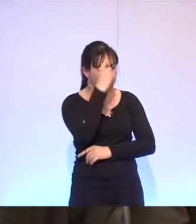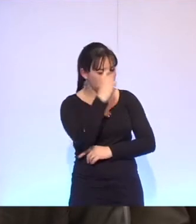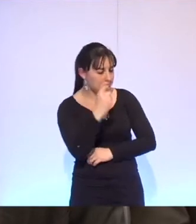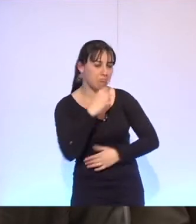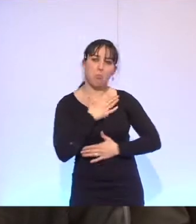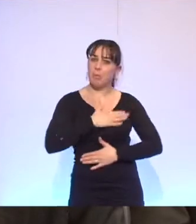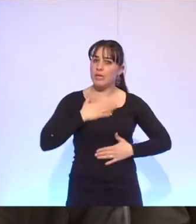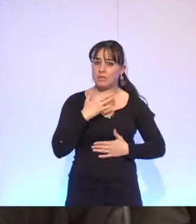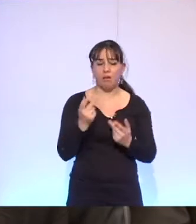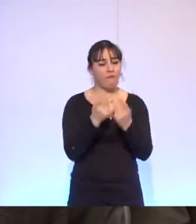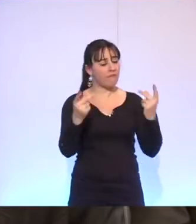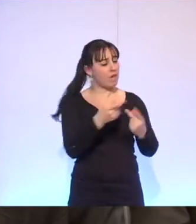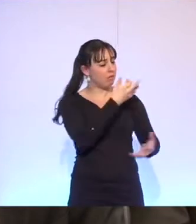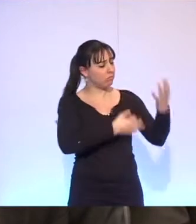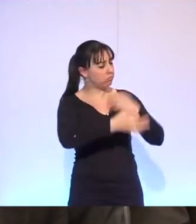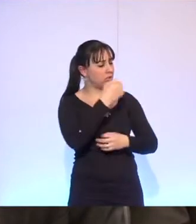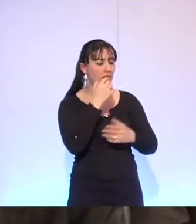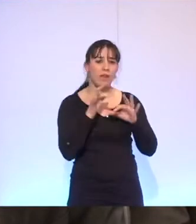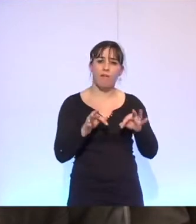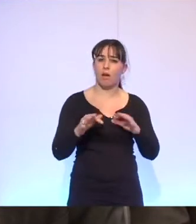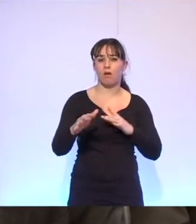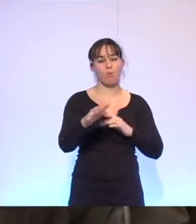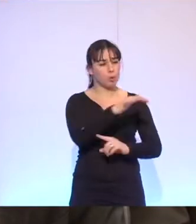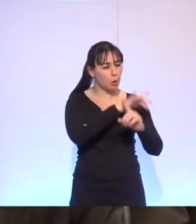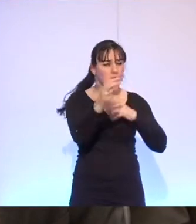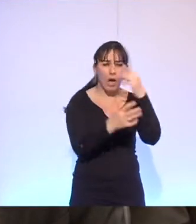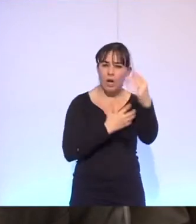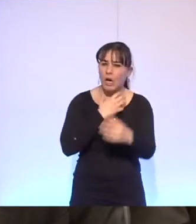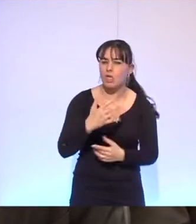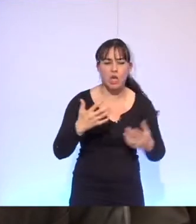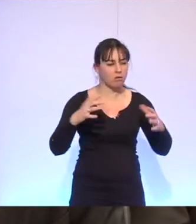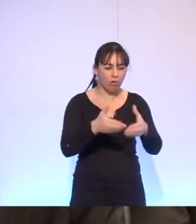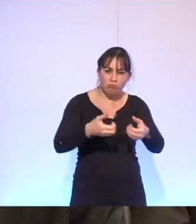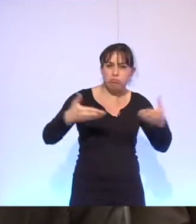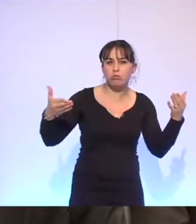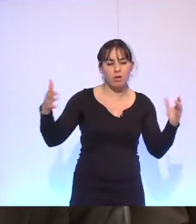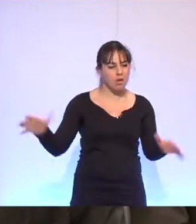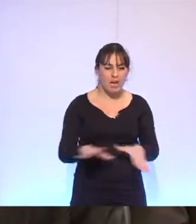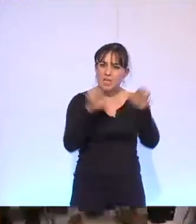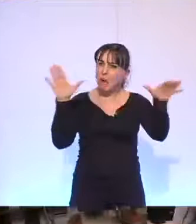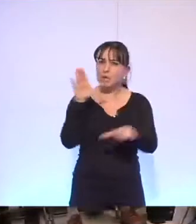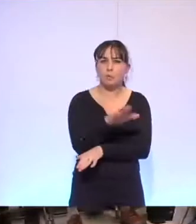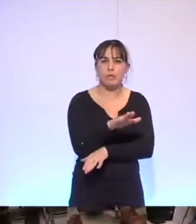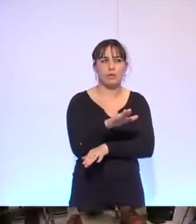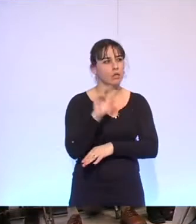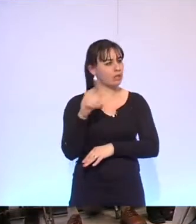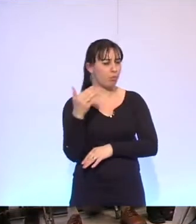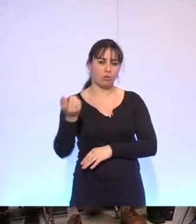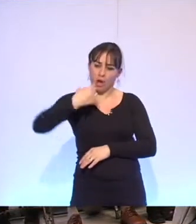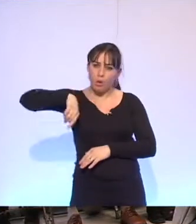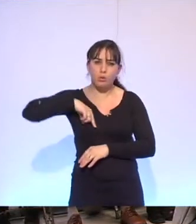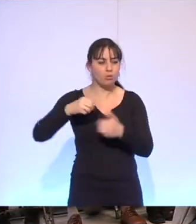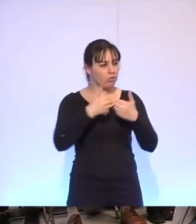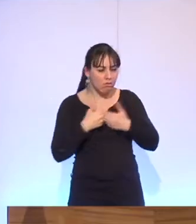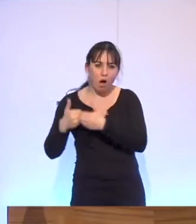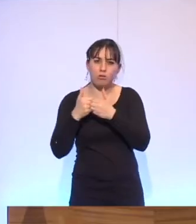dit, est riche d'une diversité humaine et sociale qui fonde son image, et l'attachement que nous lui manifestons tous et toutes par